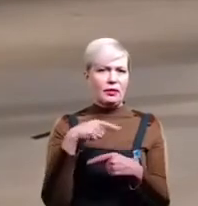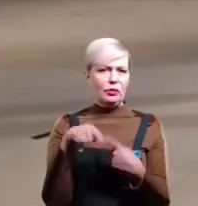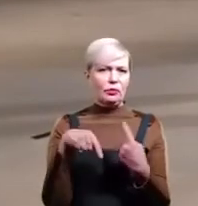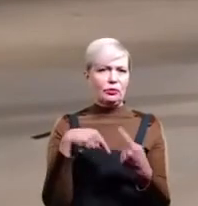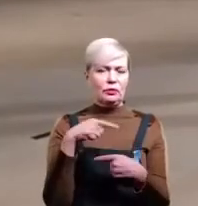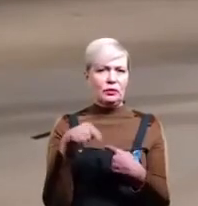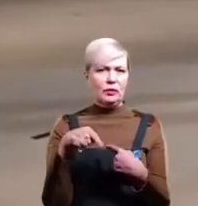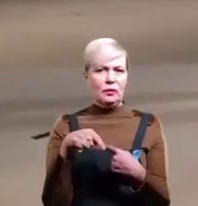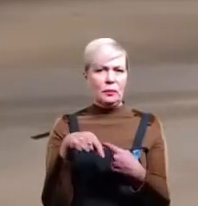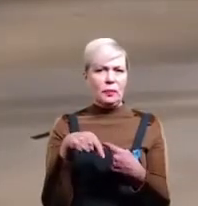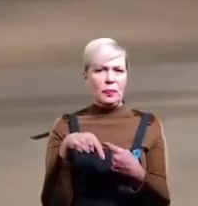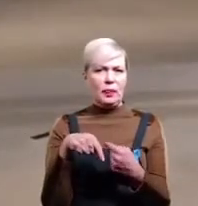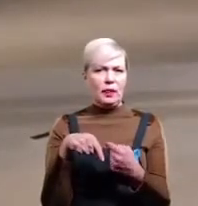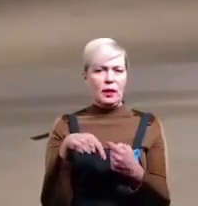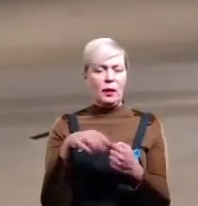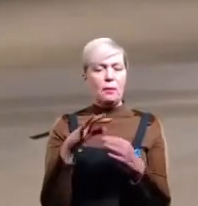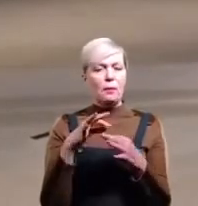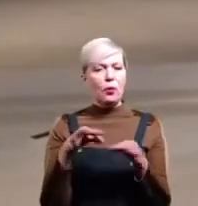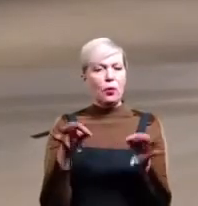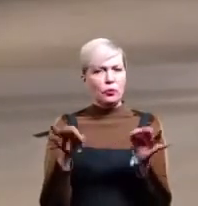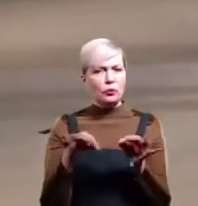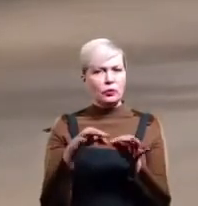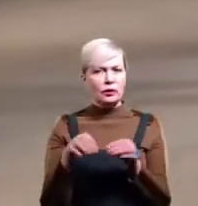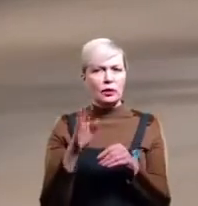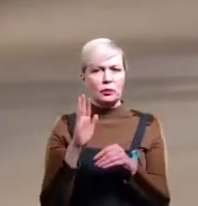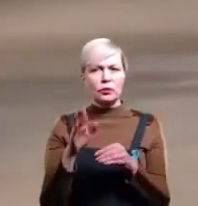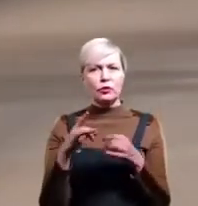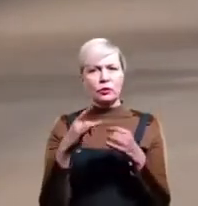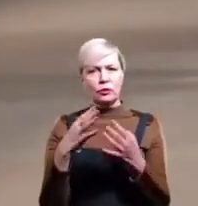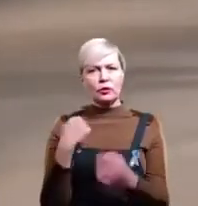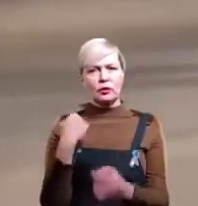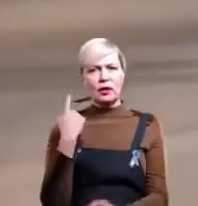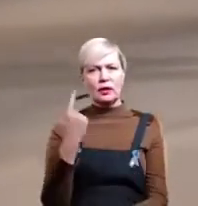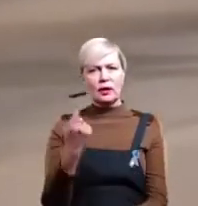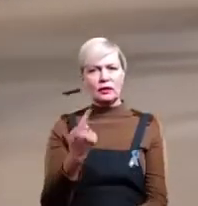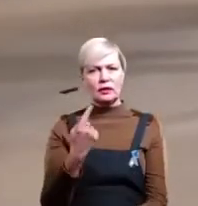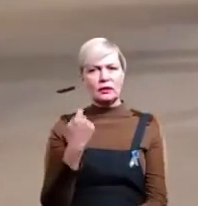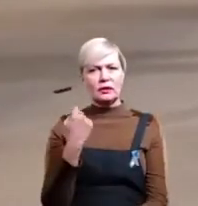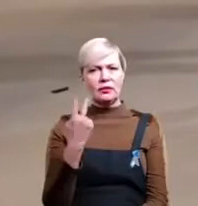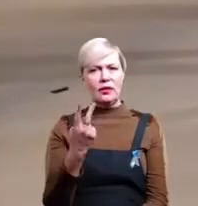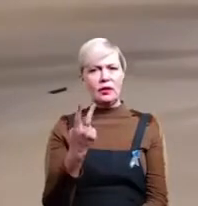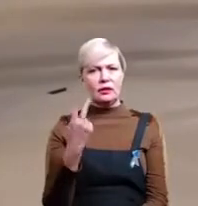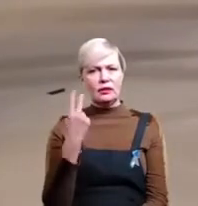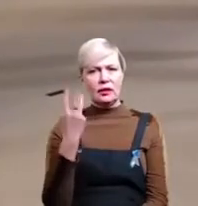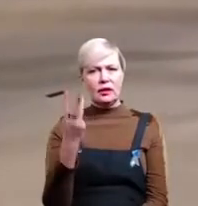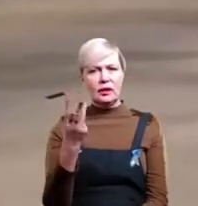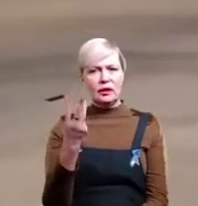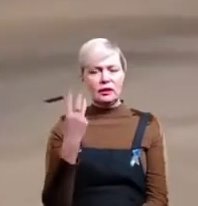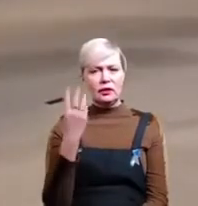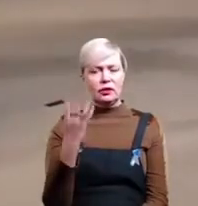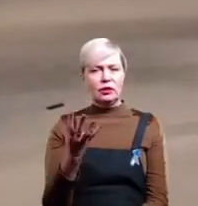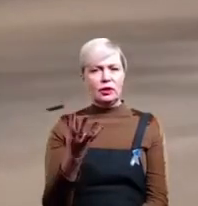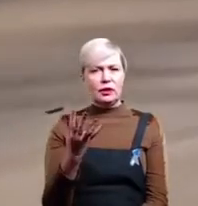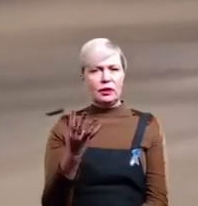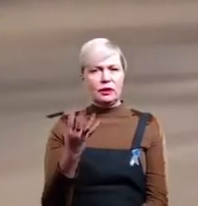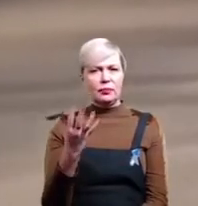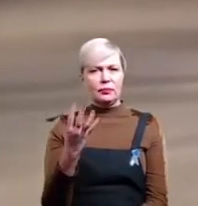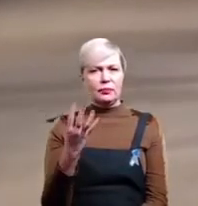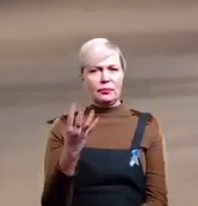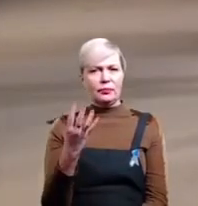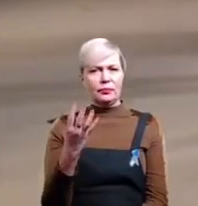У вас по музыке будет просто раз, два, три, четыре.